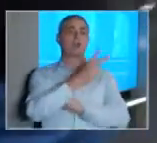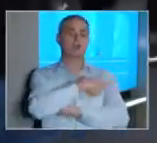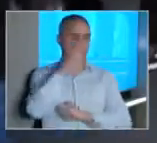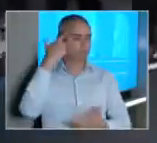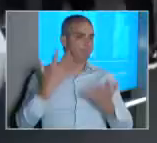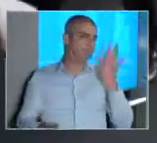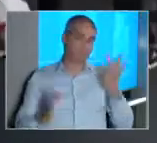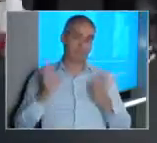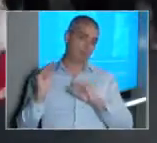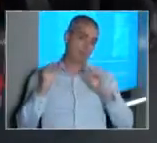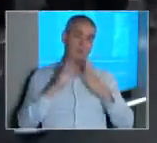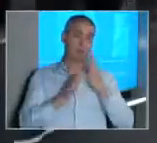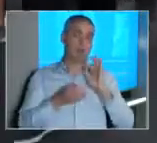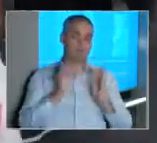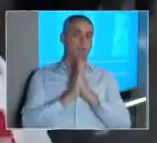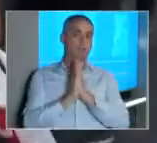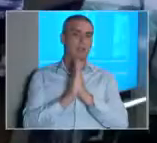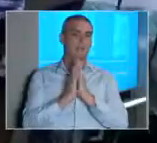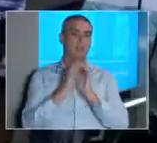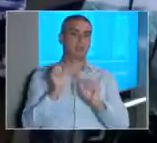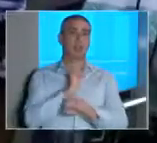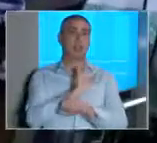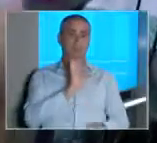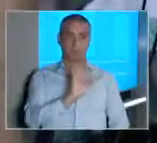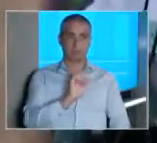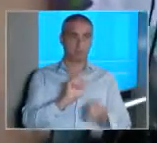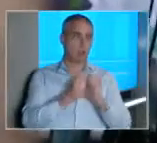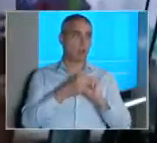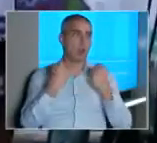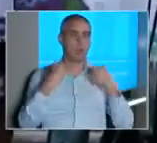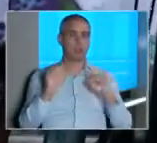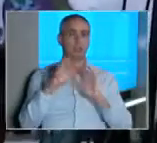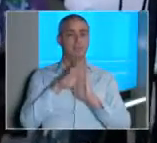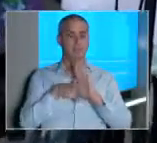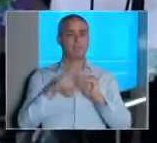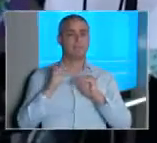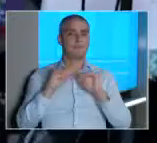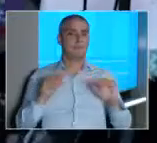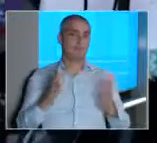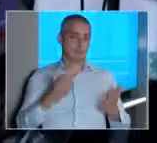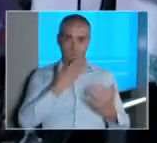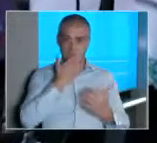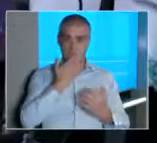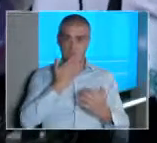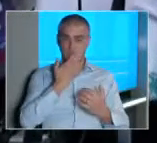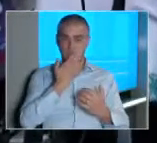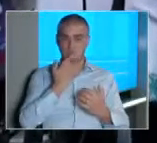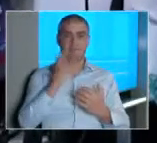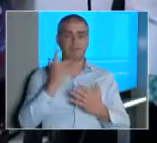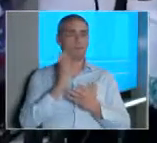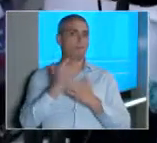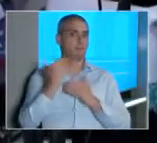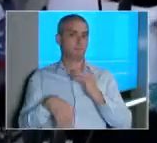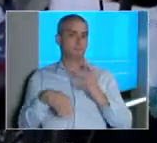מתלבטים האם להביאו לבית המשפט ולבקש להאריך את מעצרו או לשחררו בתנאים מגבילים. והאם הגיעה